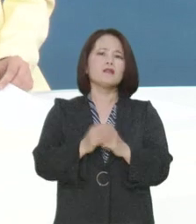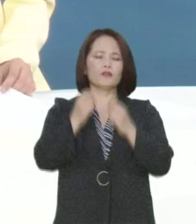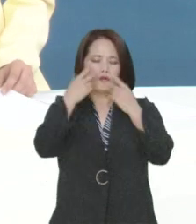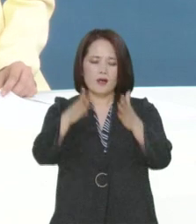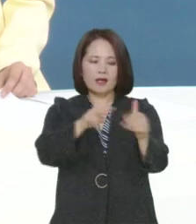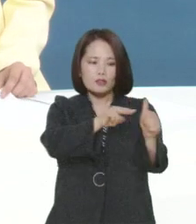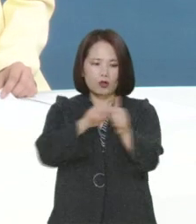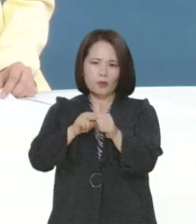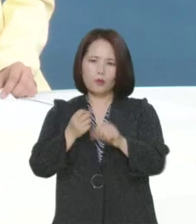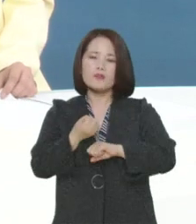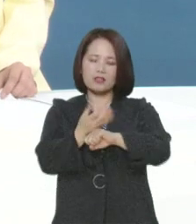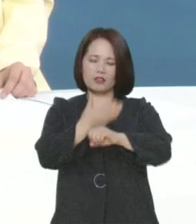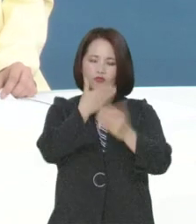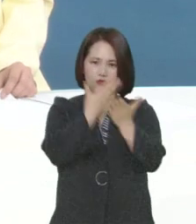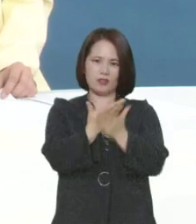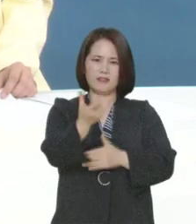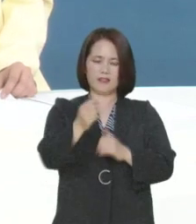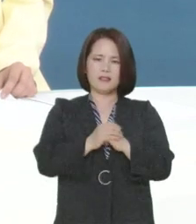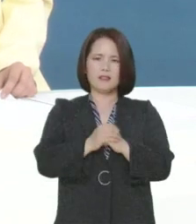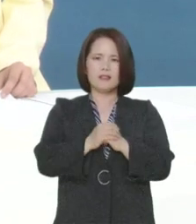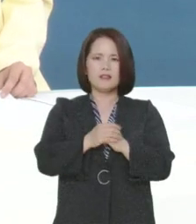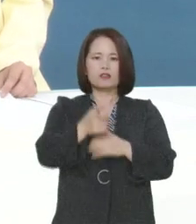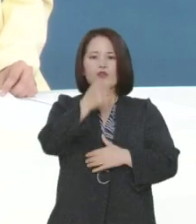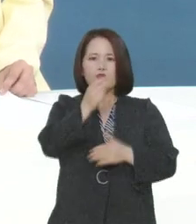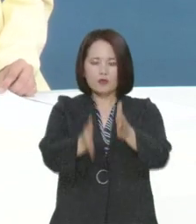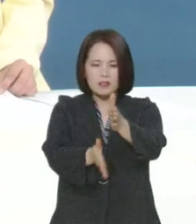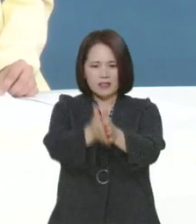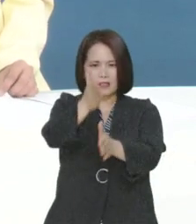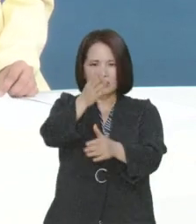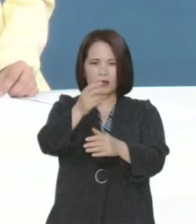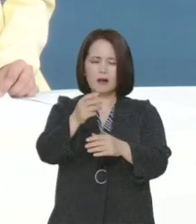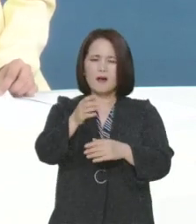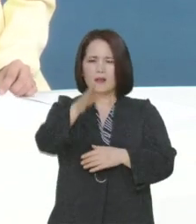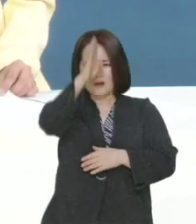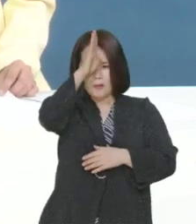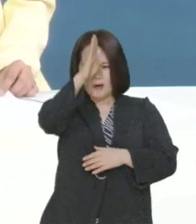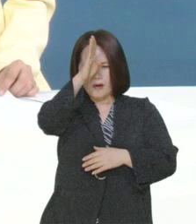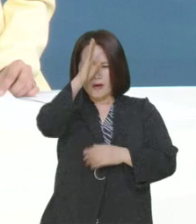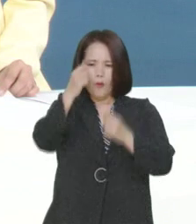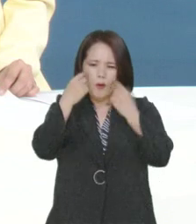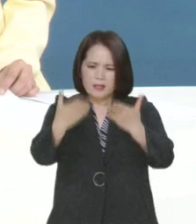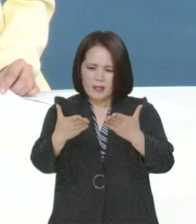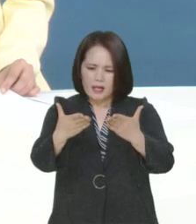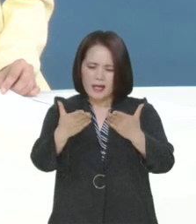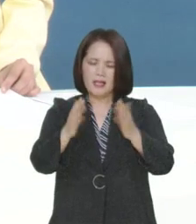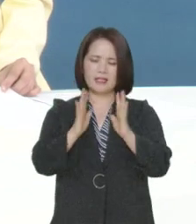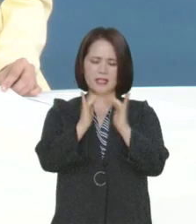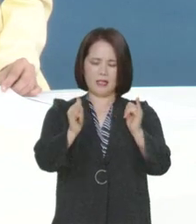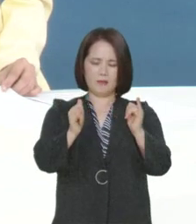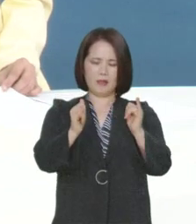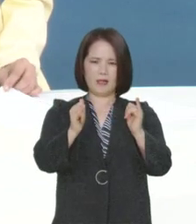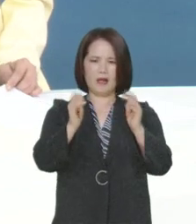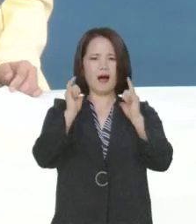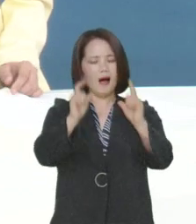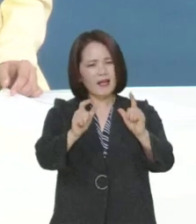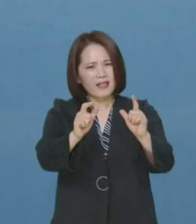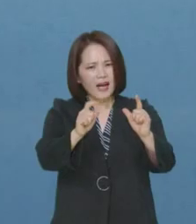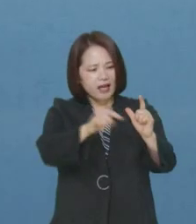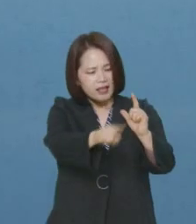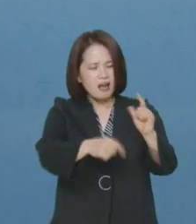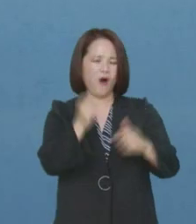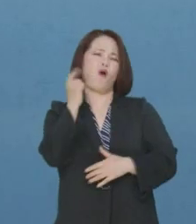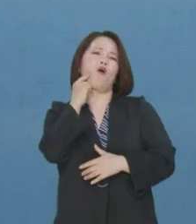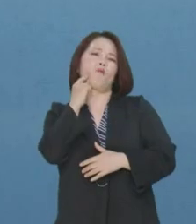전달이 더 중요한 것 같은데 최근에 수원시에서 확증 환자가 나왔다 이런 개수가 가짜 니스로 밝혔죠 근데